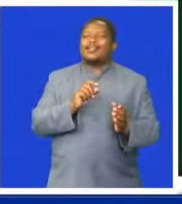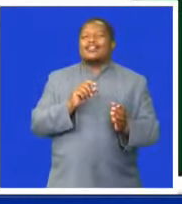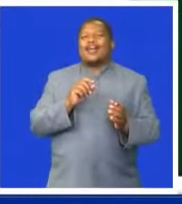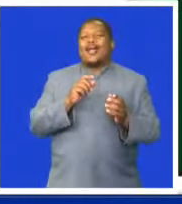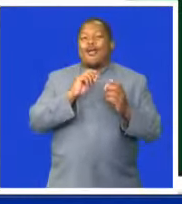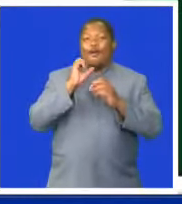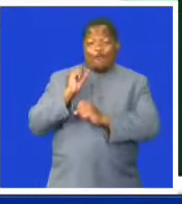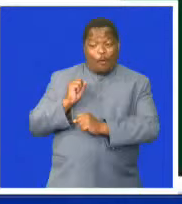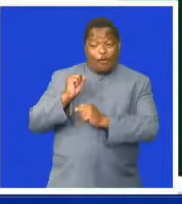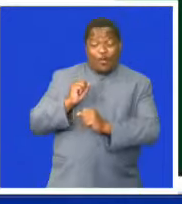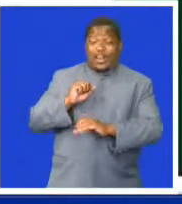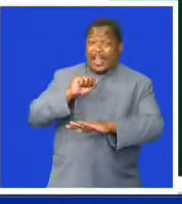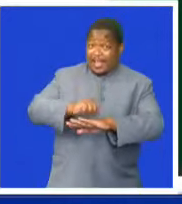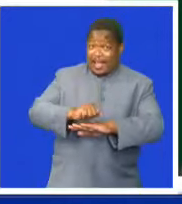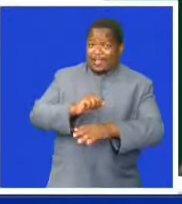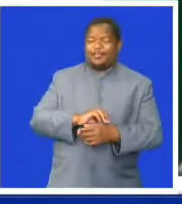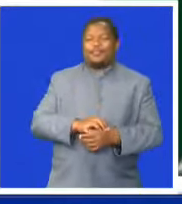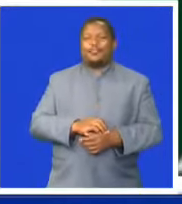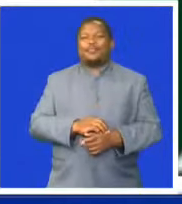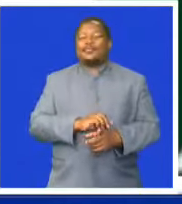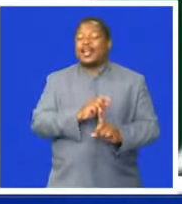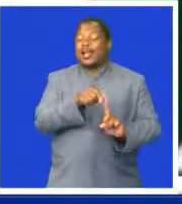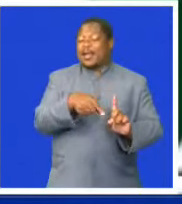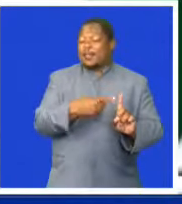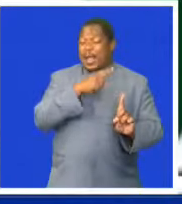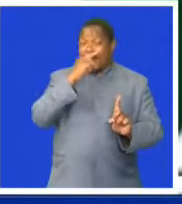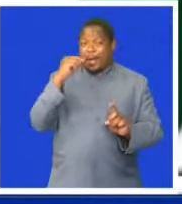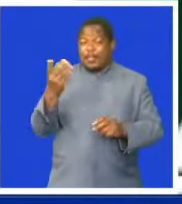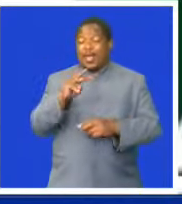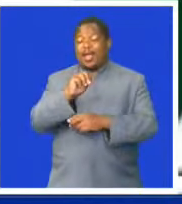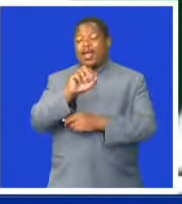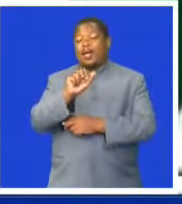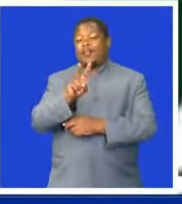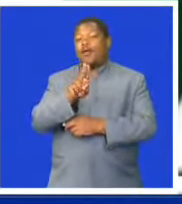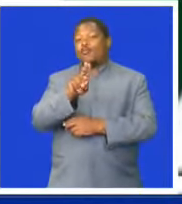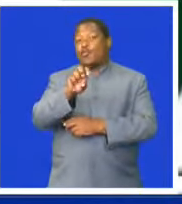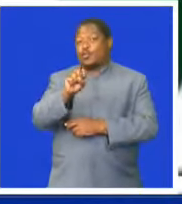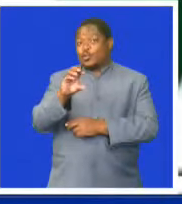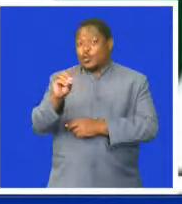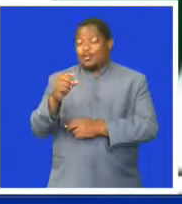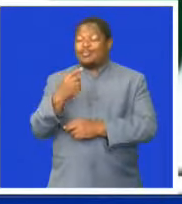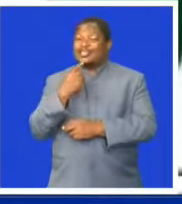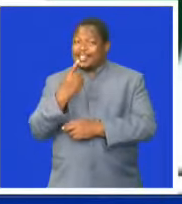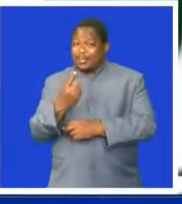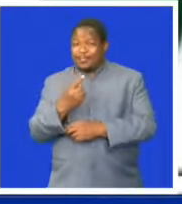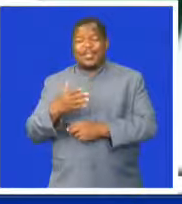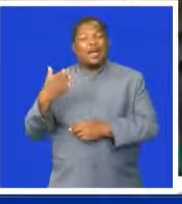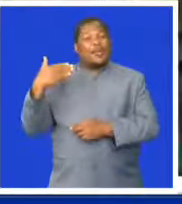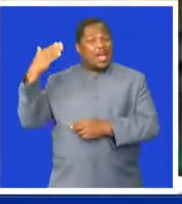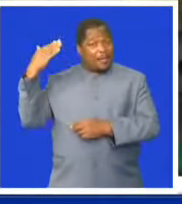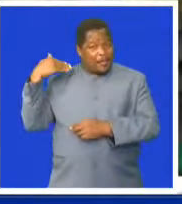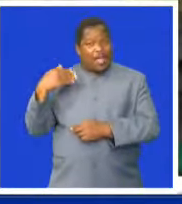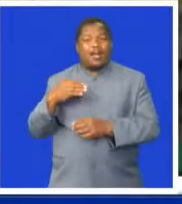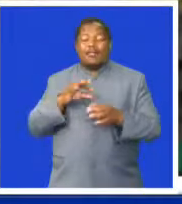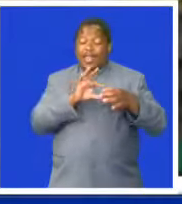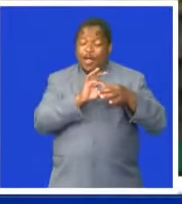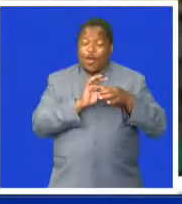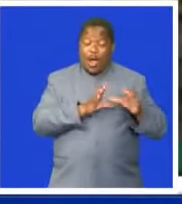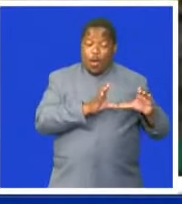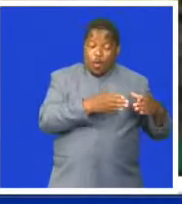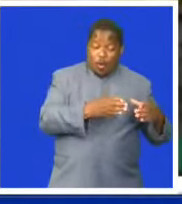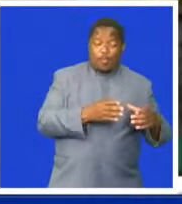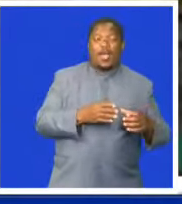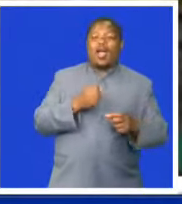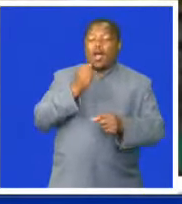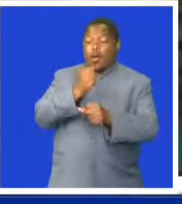basebenta etindzaweni lapho khona bebasebentisana nebamfu lokufaka ikhathi betempilo ukuthi babhalise njengoba banelwati